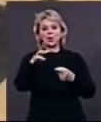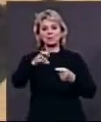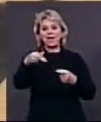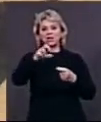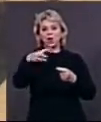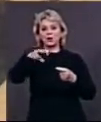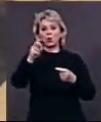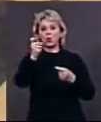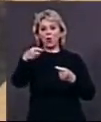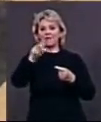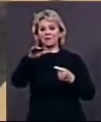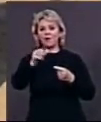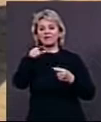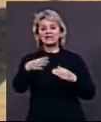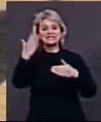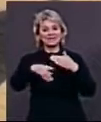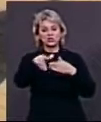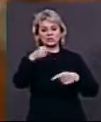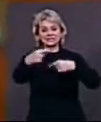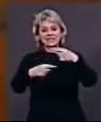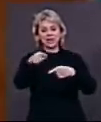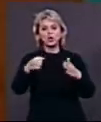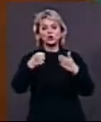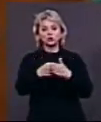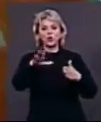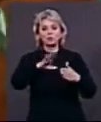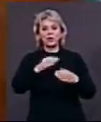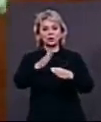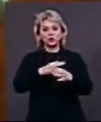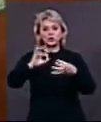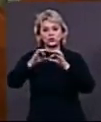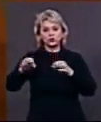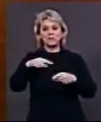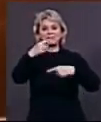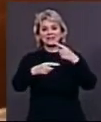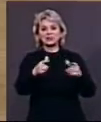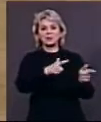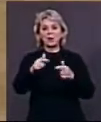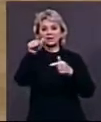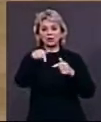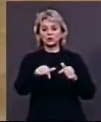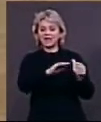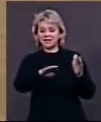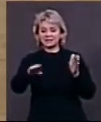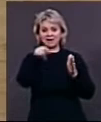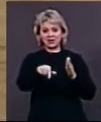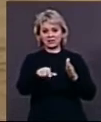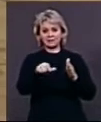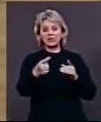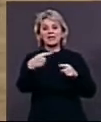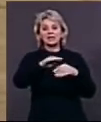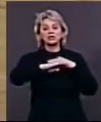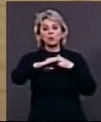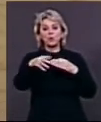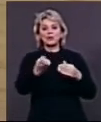мятлика лугового. Но это уже завершающая стадия. До был долгий трудоемкий процесс подготовки основания. На этом